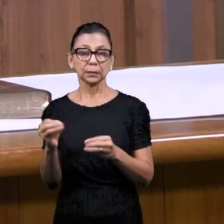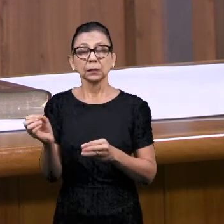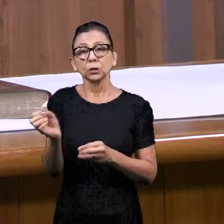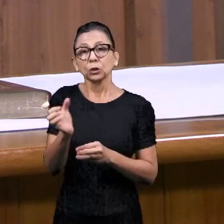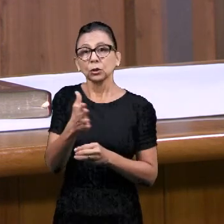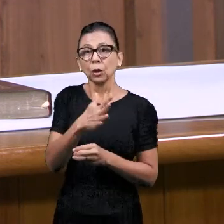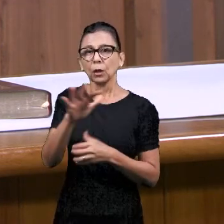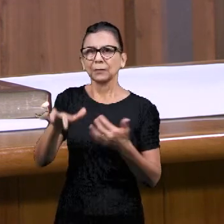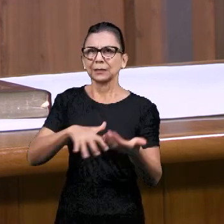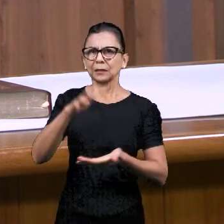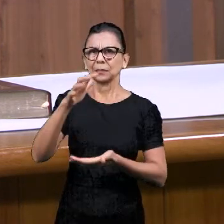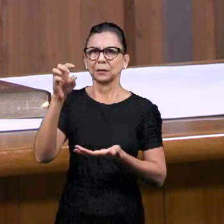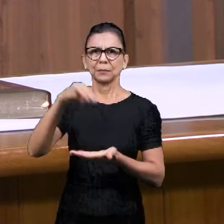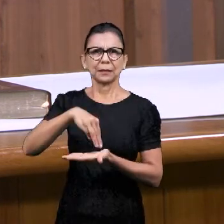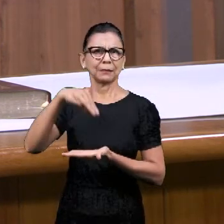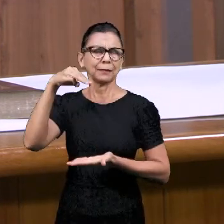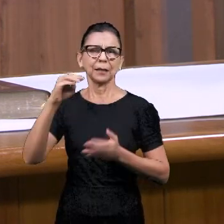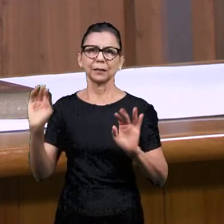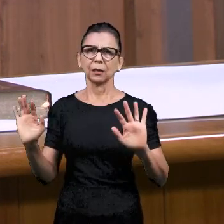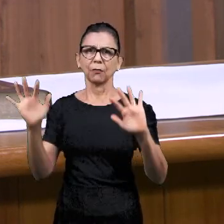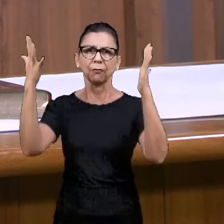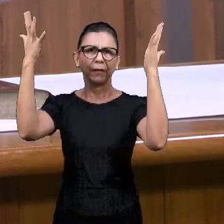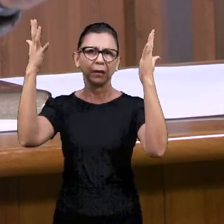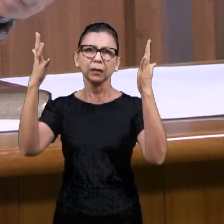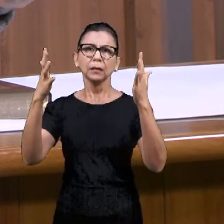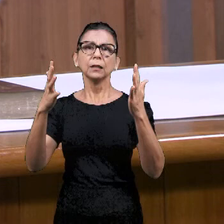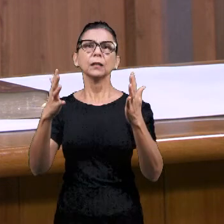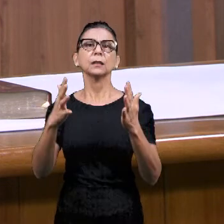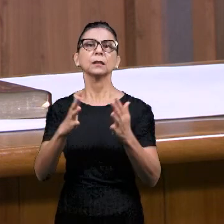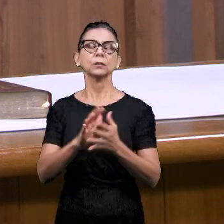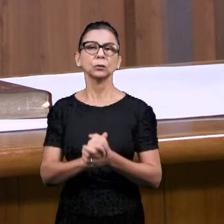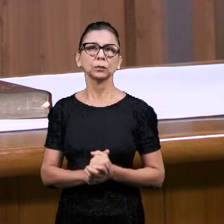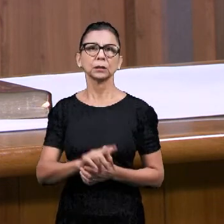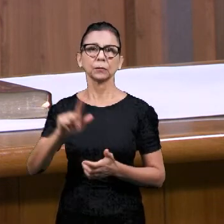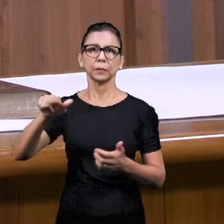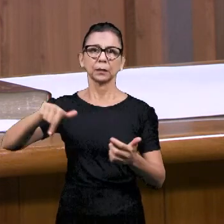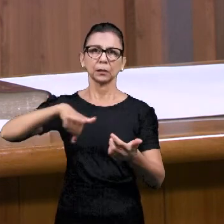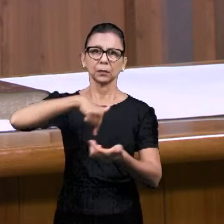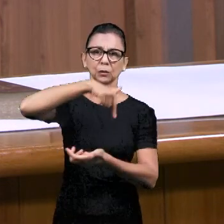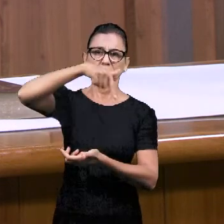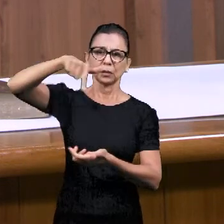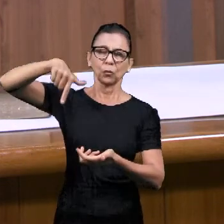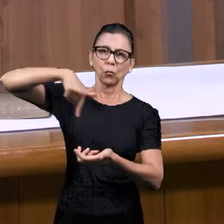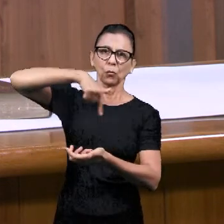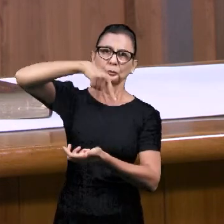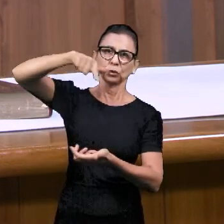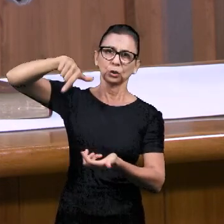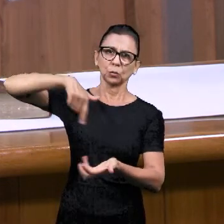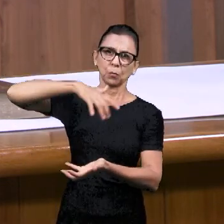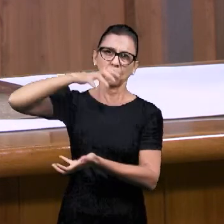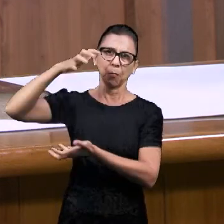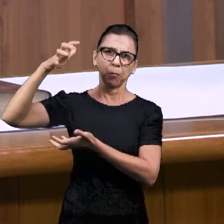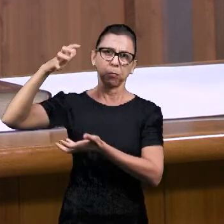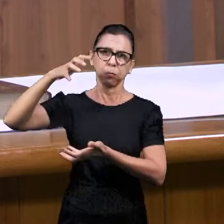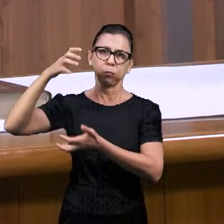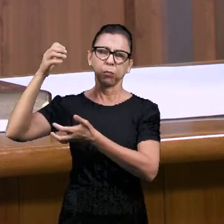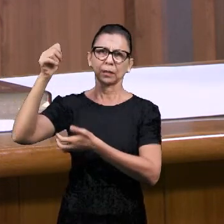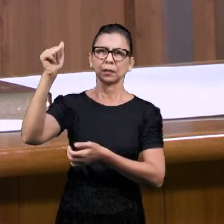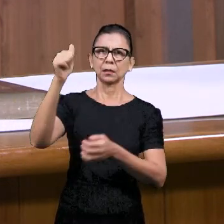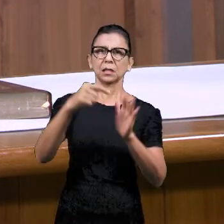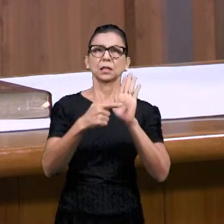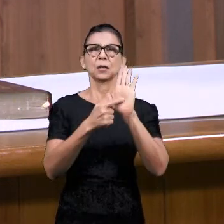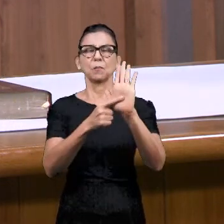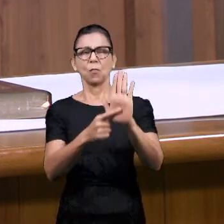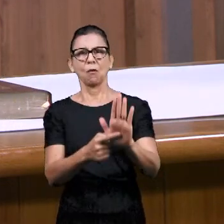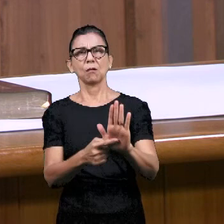programmes de l'Église chrétienne Maranatha, les événements, en plus du tour du monde, c'est le générique plus